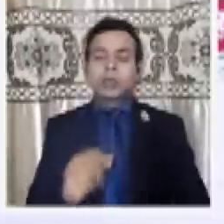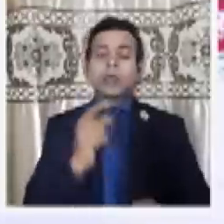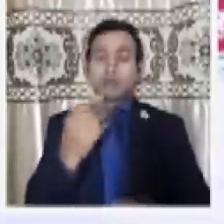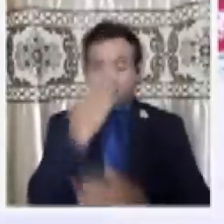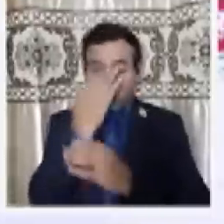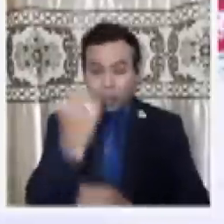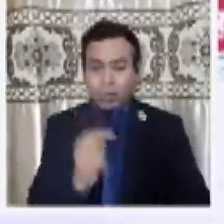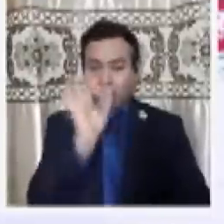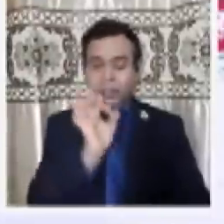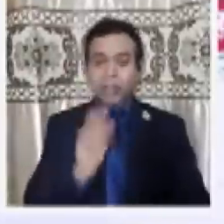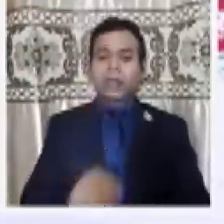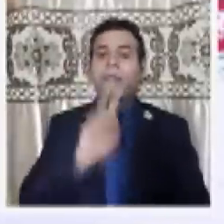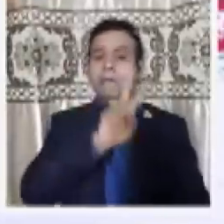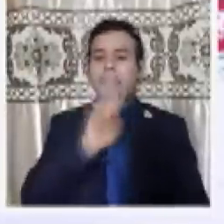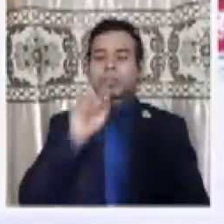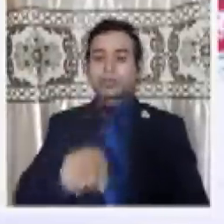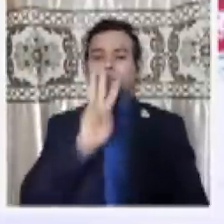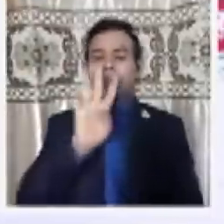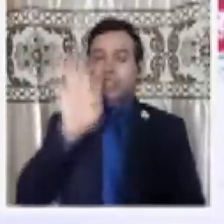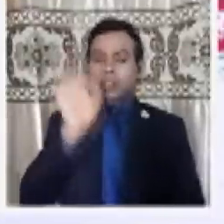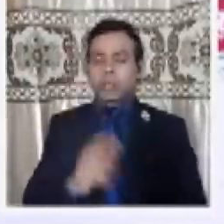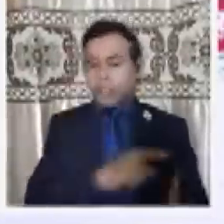1,72,134 জন। 24 ঘন্টায় শনাক্তের হার